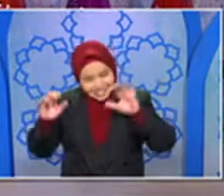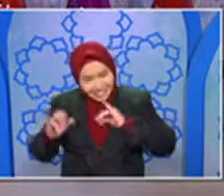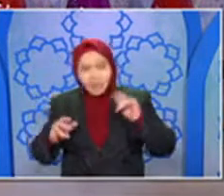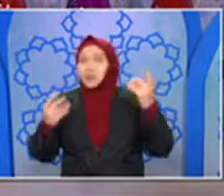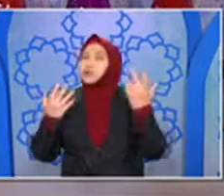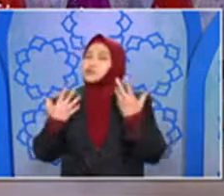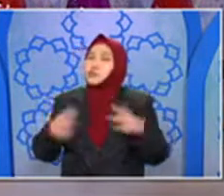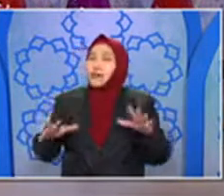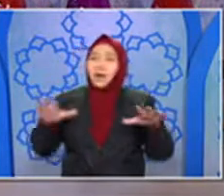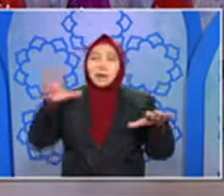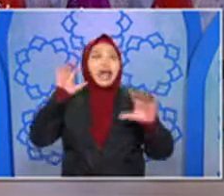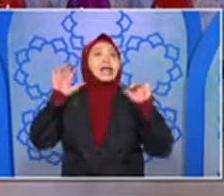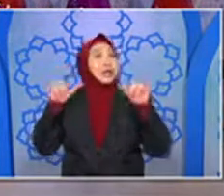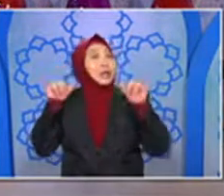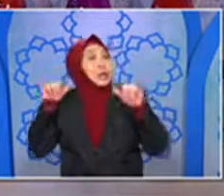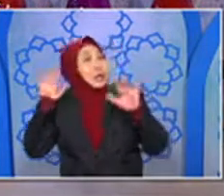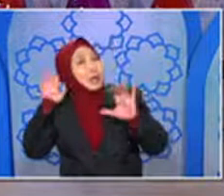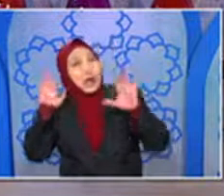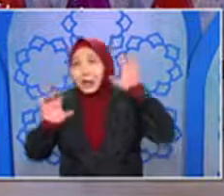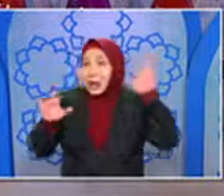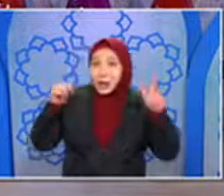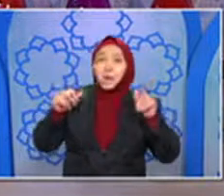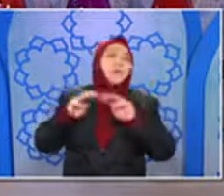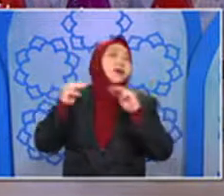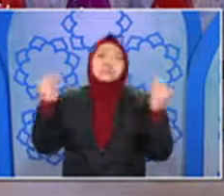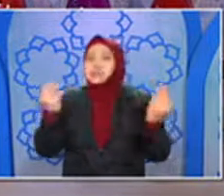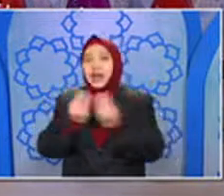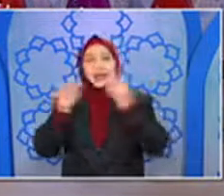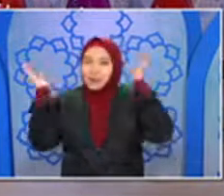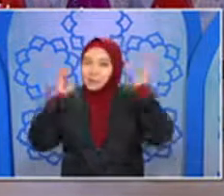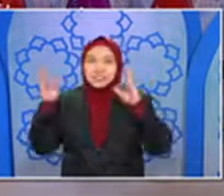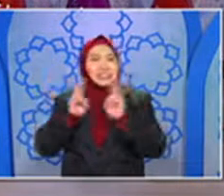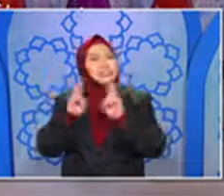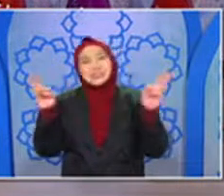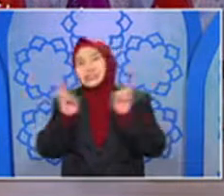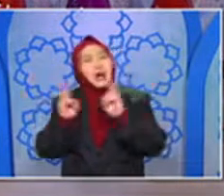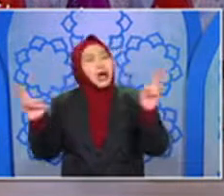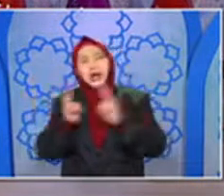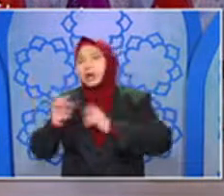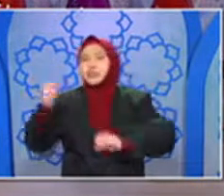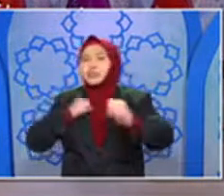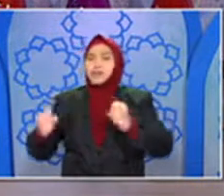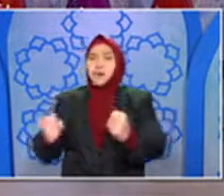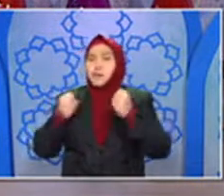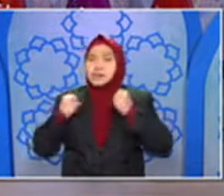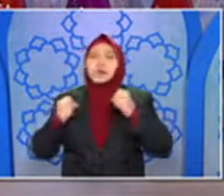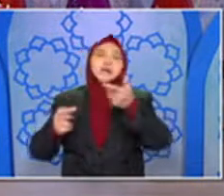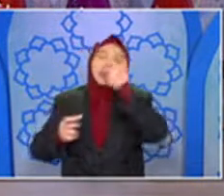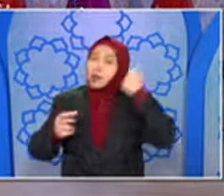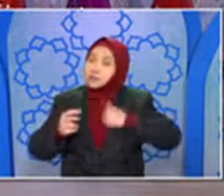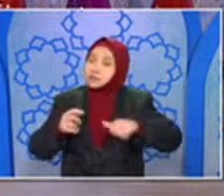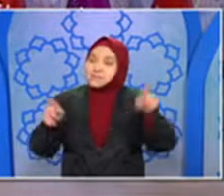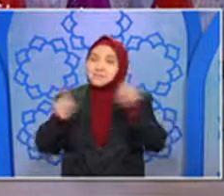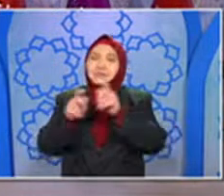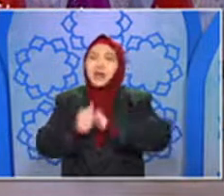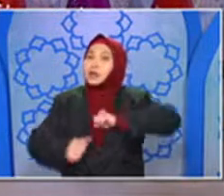telah mendengar. Ya, masya-Allah, masyarakat Malaysia sangat bersifat wajar sempena dengan kemerdekaan